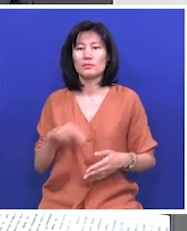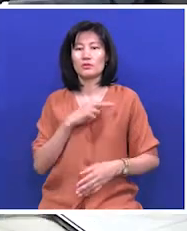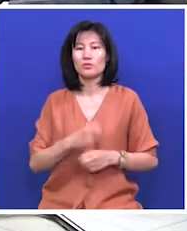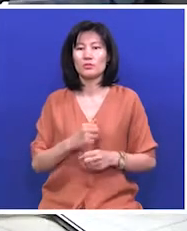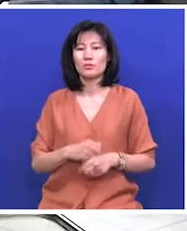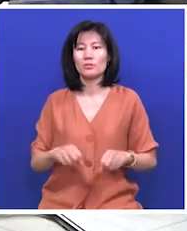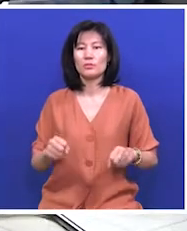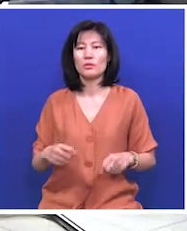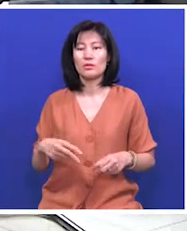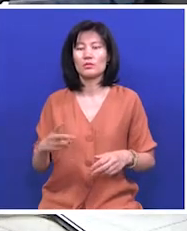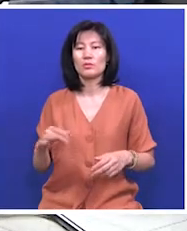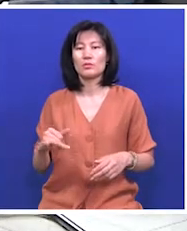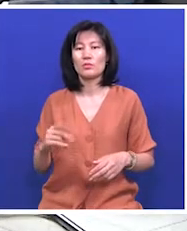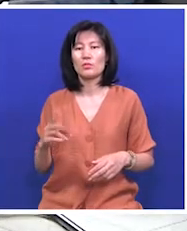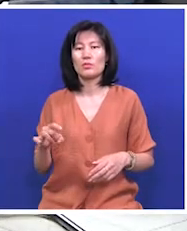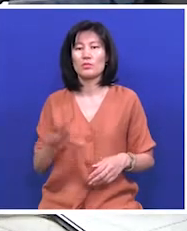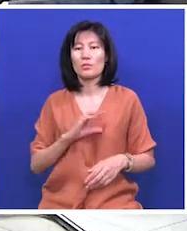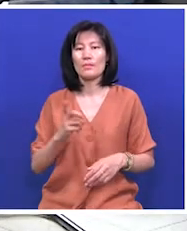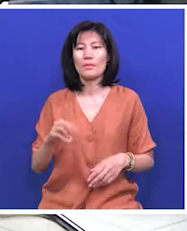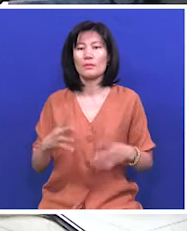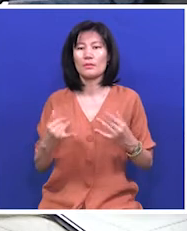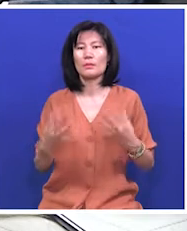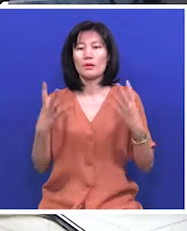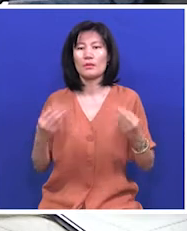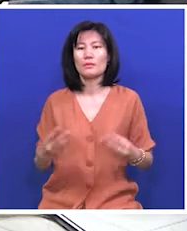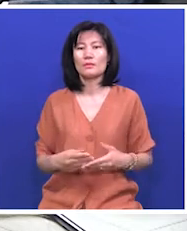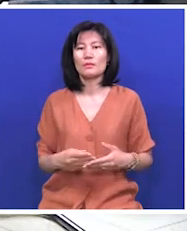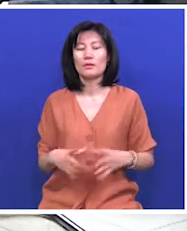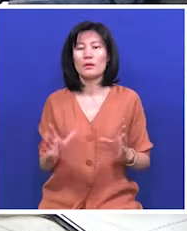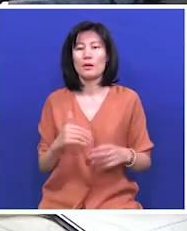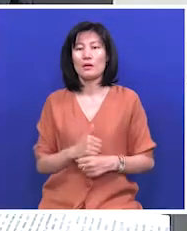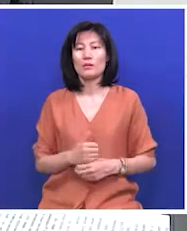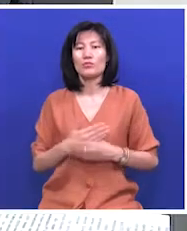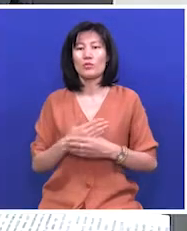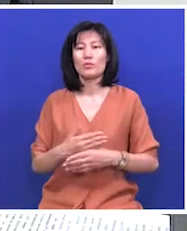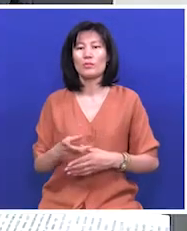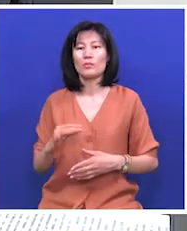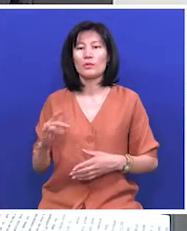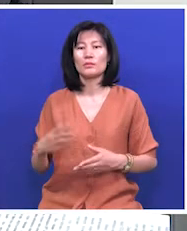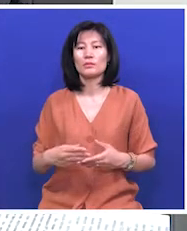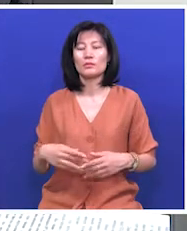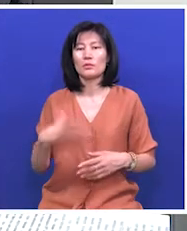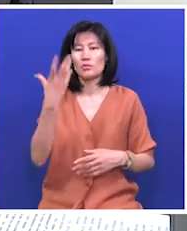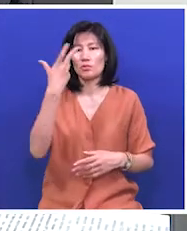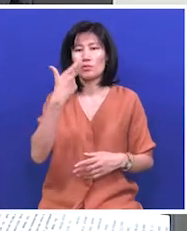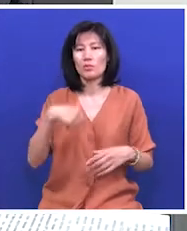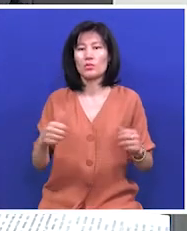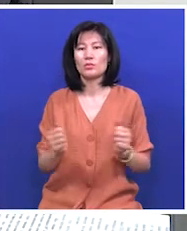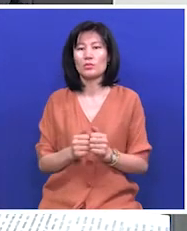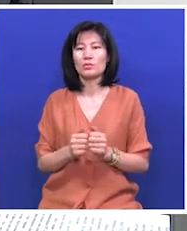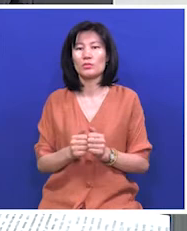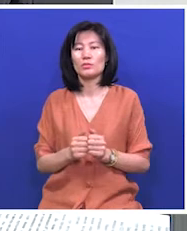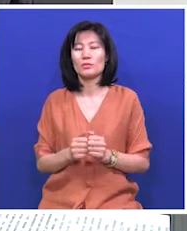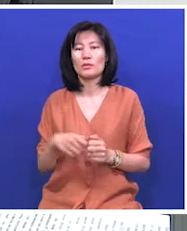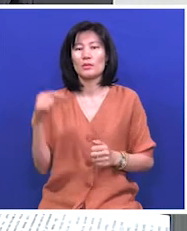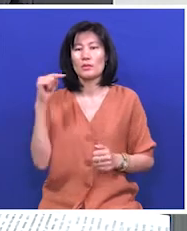алу жұмыстары жүргізілді тұрақтандыру қорлары арқылы. Қазіргі таңда әкімдік тарапынан түрлі мына